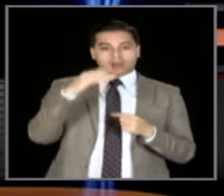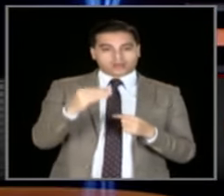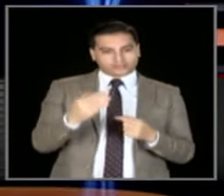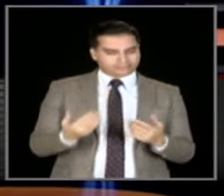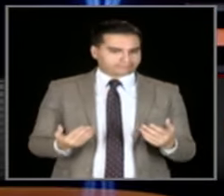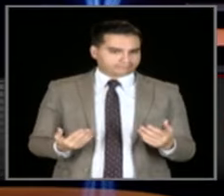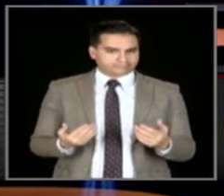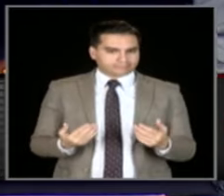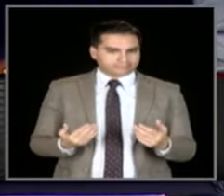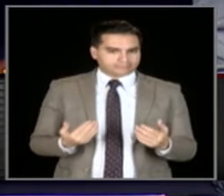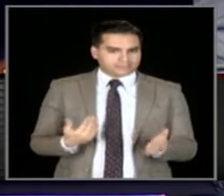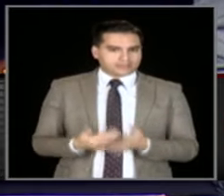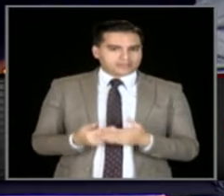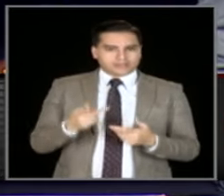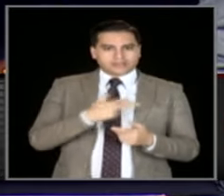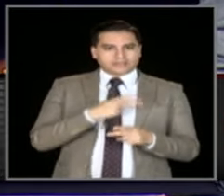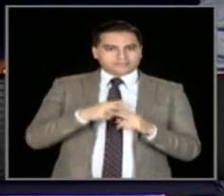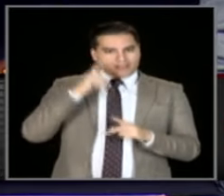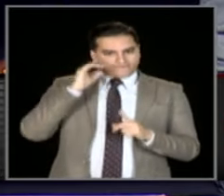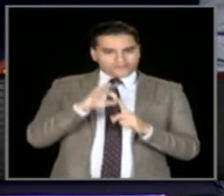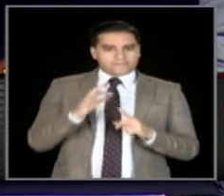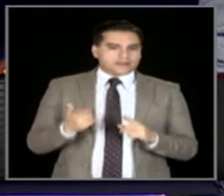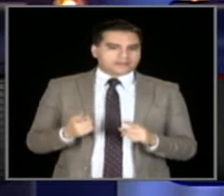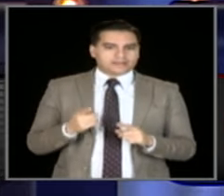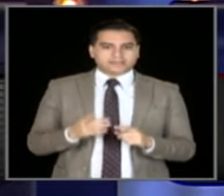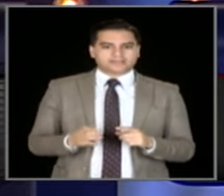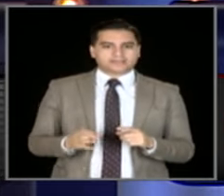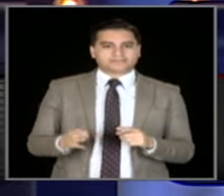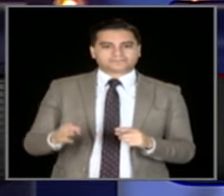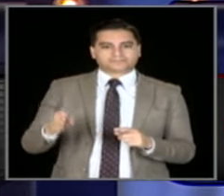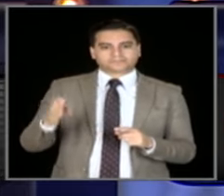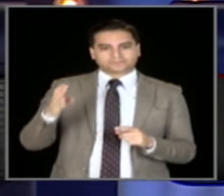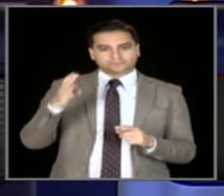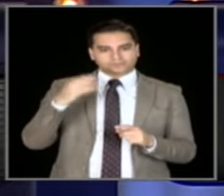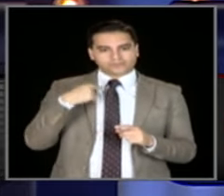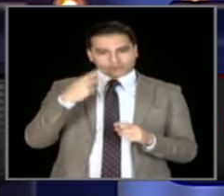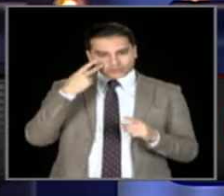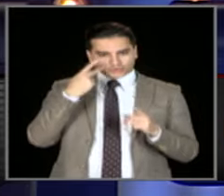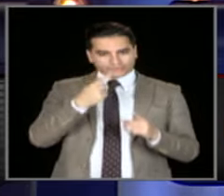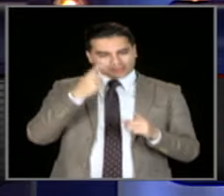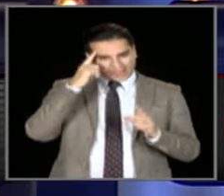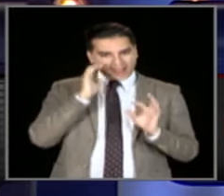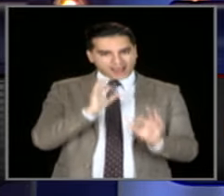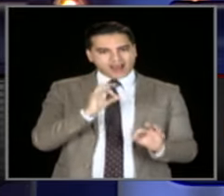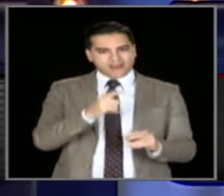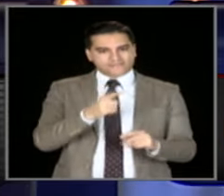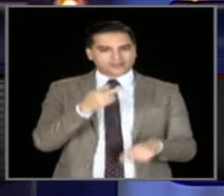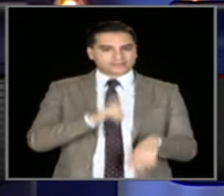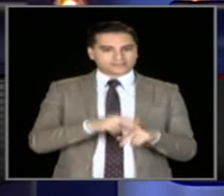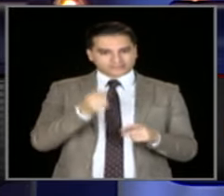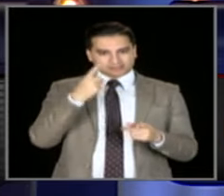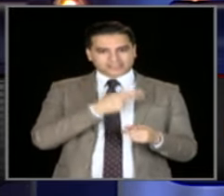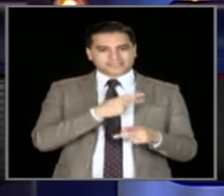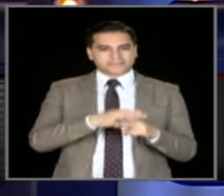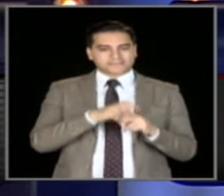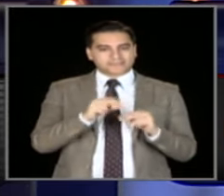صالح. جبت التخمينة دي منين؟ هو شفته، يعني أنا عارفاه وكان ليه ديوان شبه الاسم